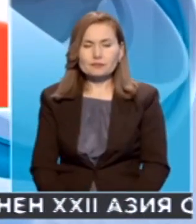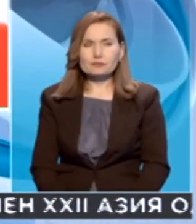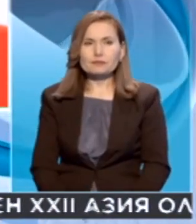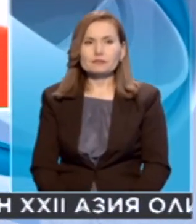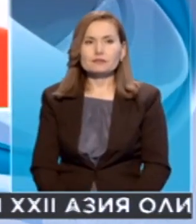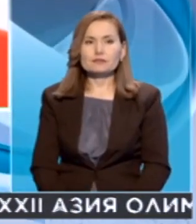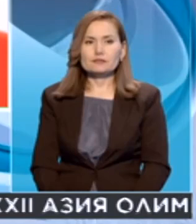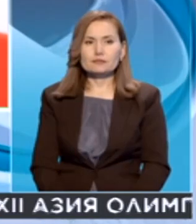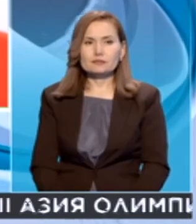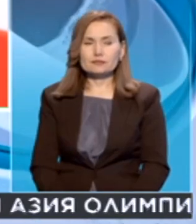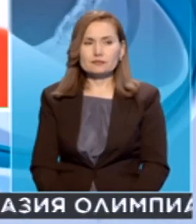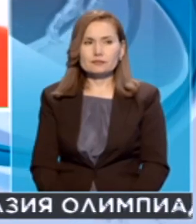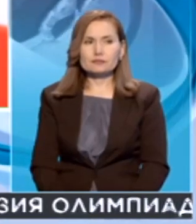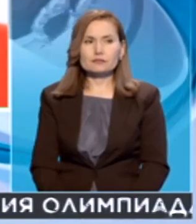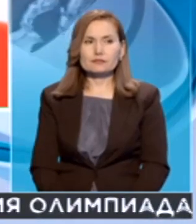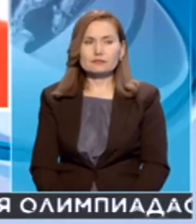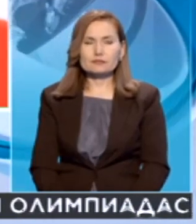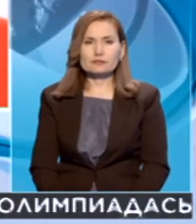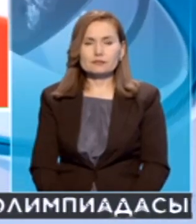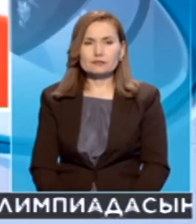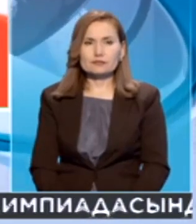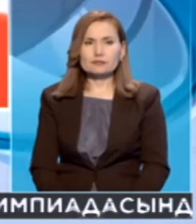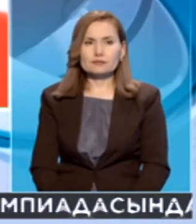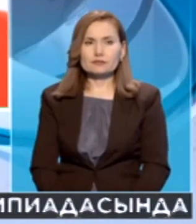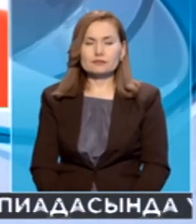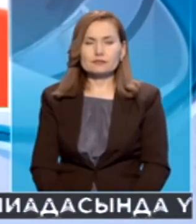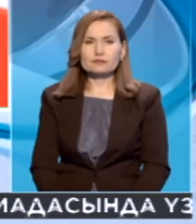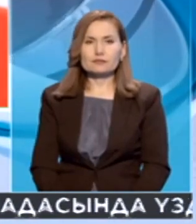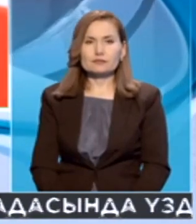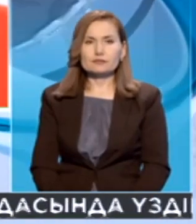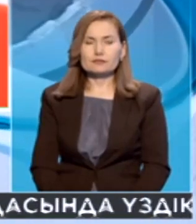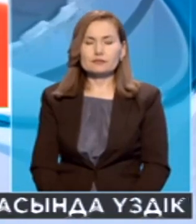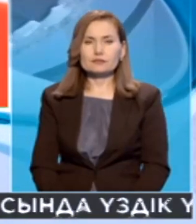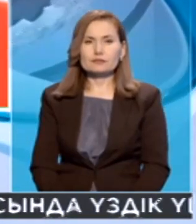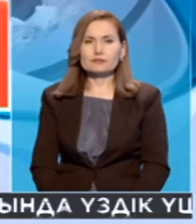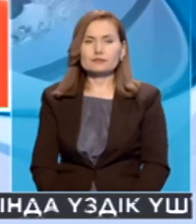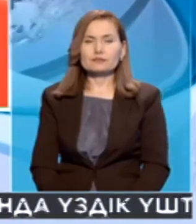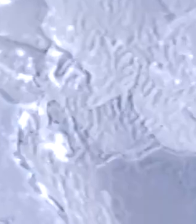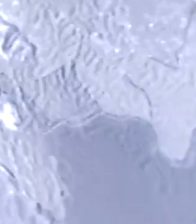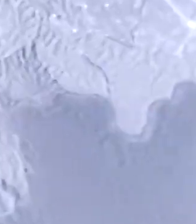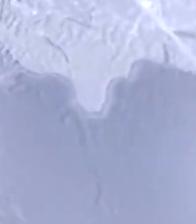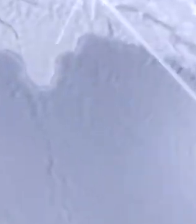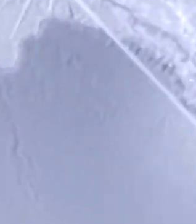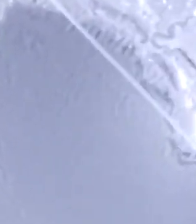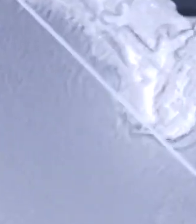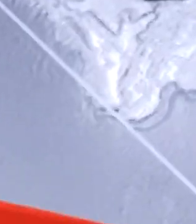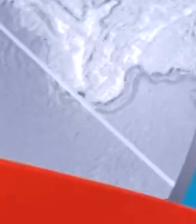Бүгінгі экономика жаңалықтары осындай, Шерхан. Рахмет ағарке, біз жалғастырамыз.